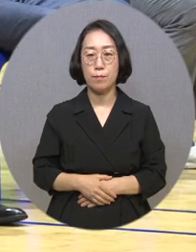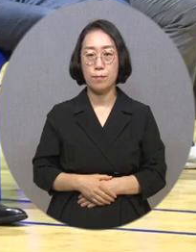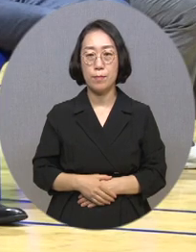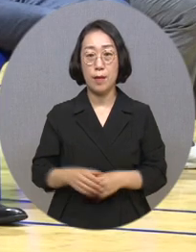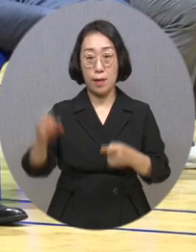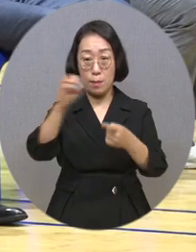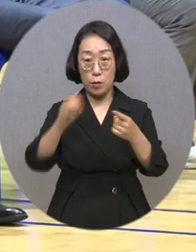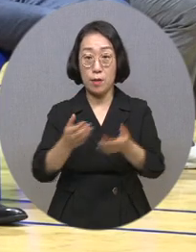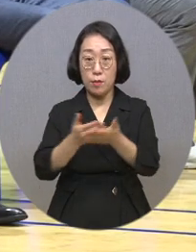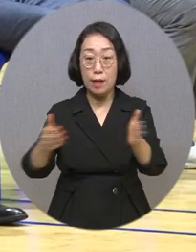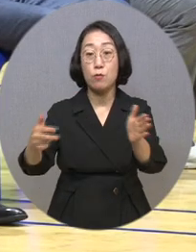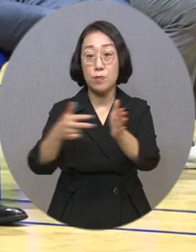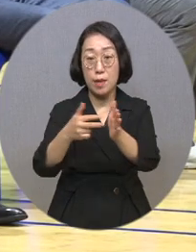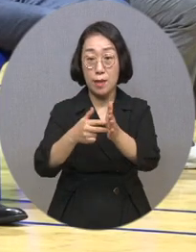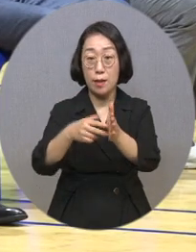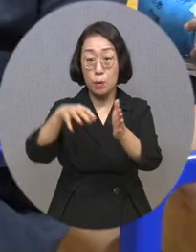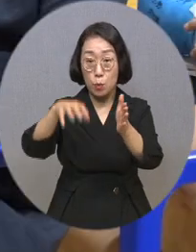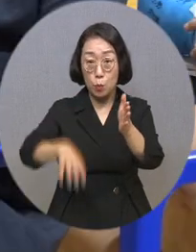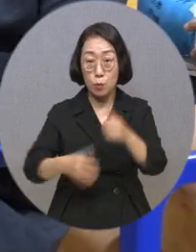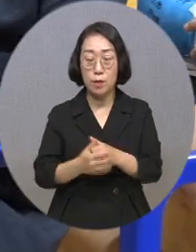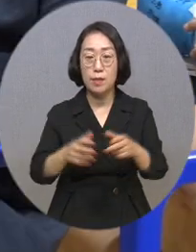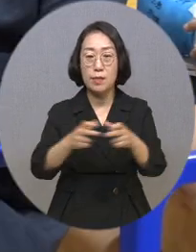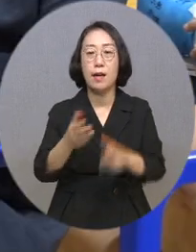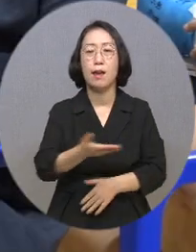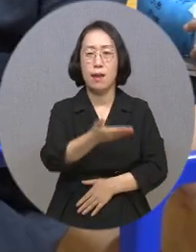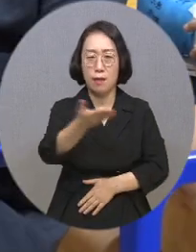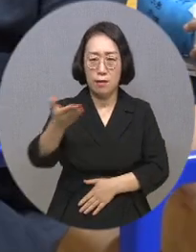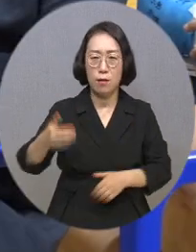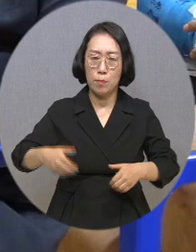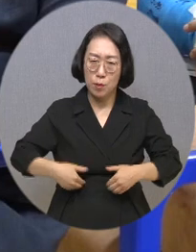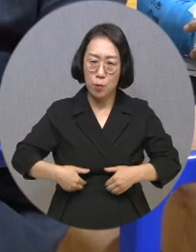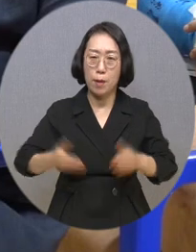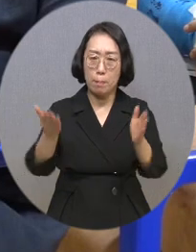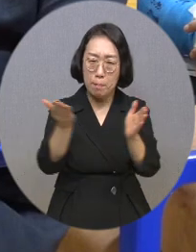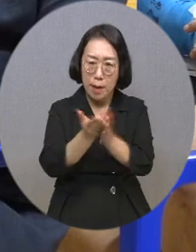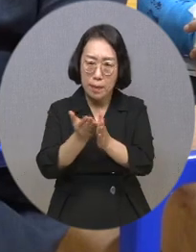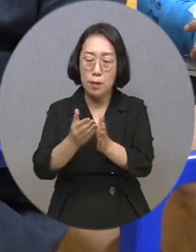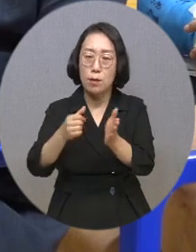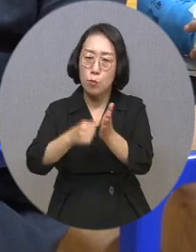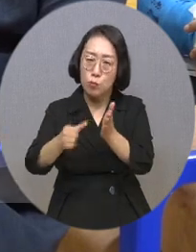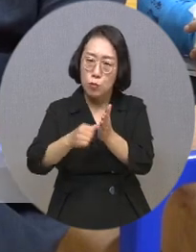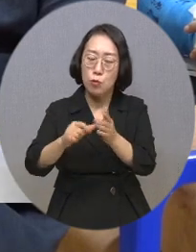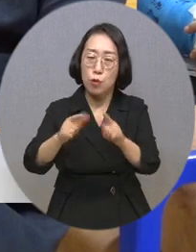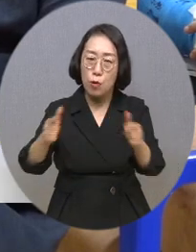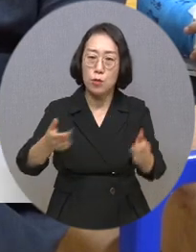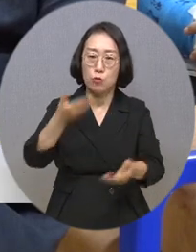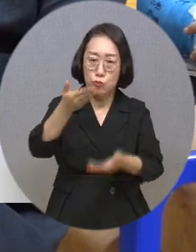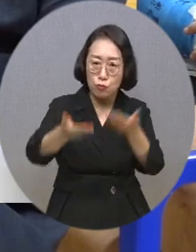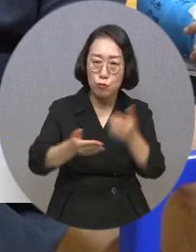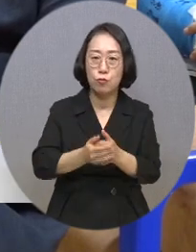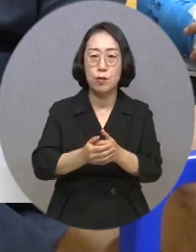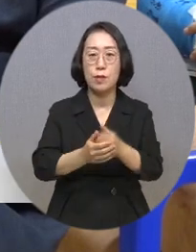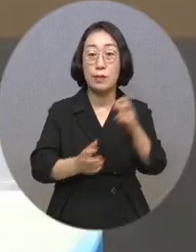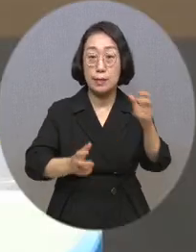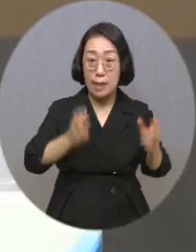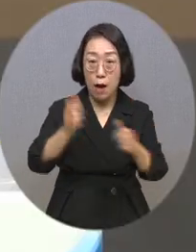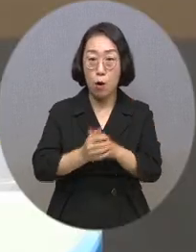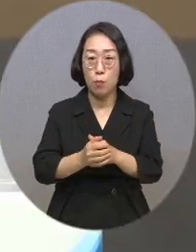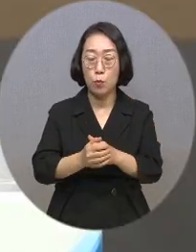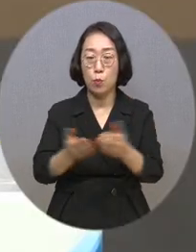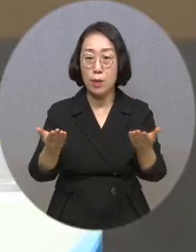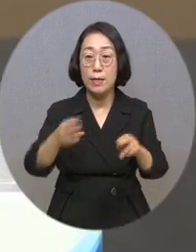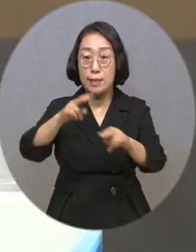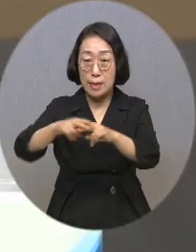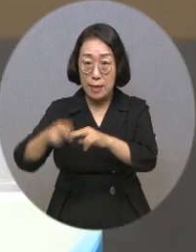포스코 1% 나눔재단은 장애인들을 대상으로 맞춤형 보조기구를 지원하는 희망날개 사업과 취업을